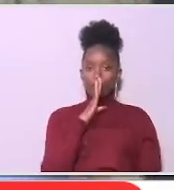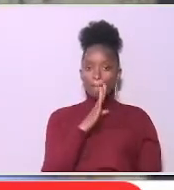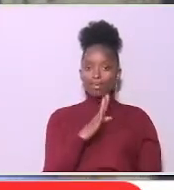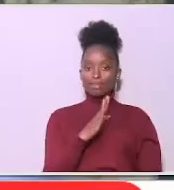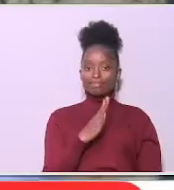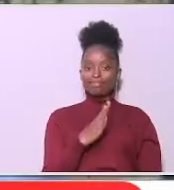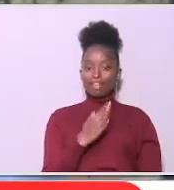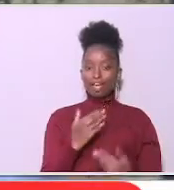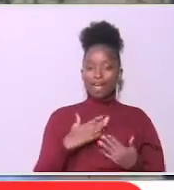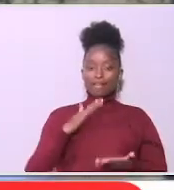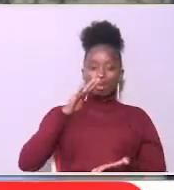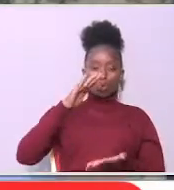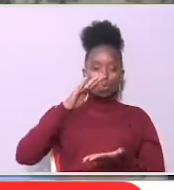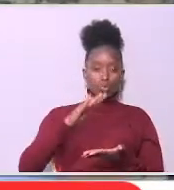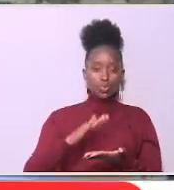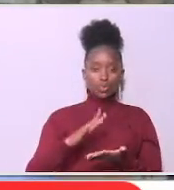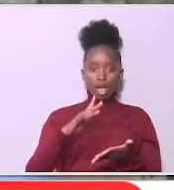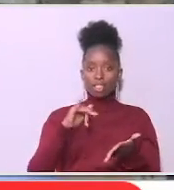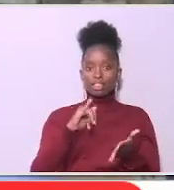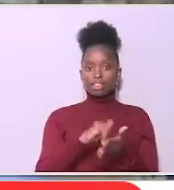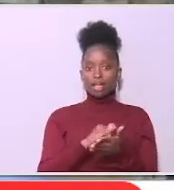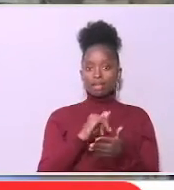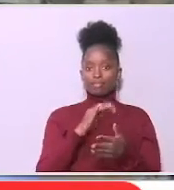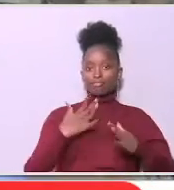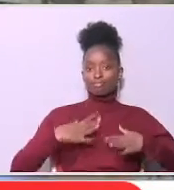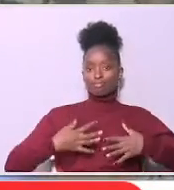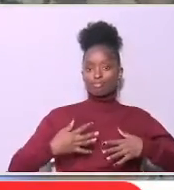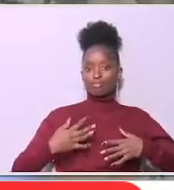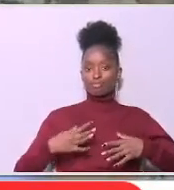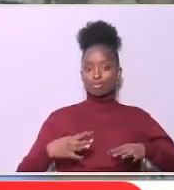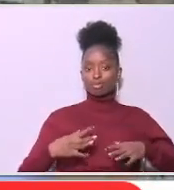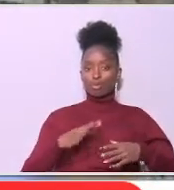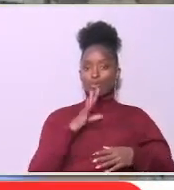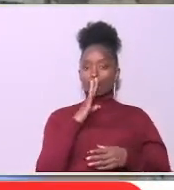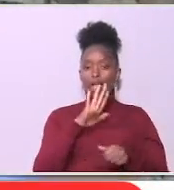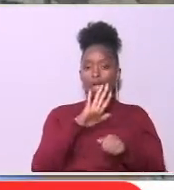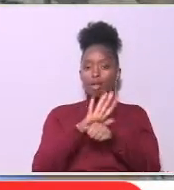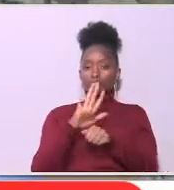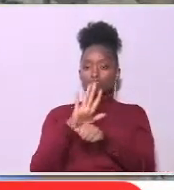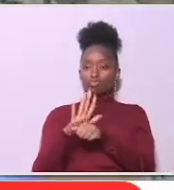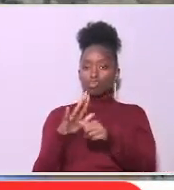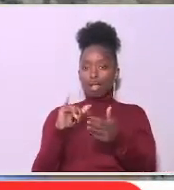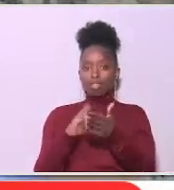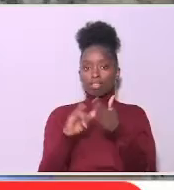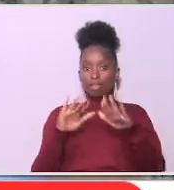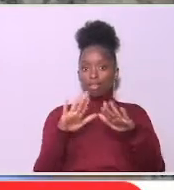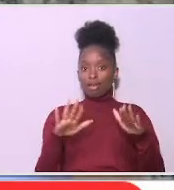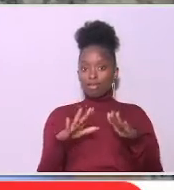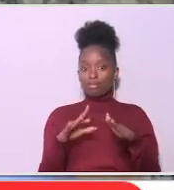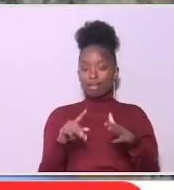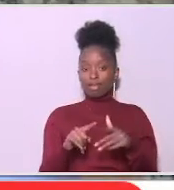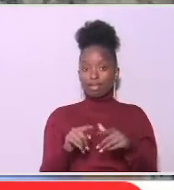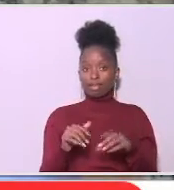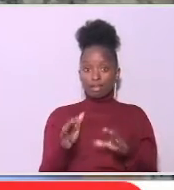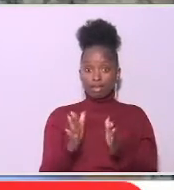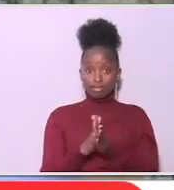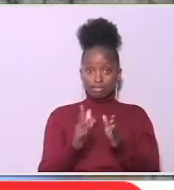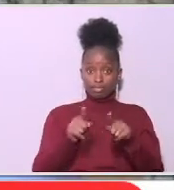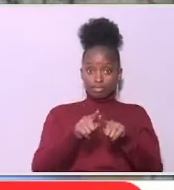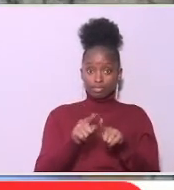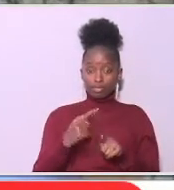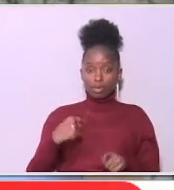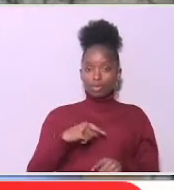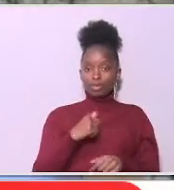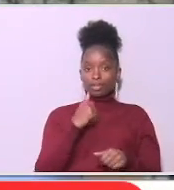imepunguza ile congestion katika hospitali yetu kubwa ya Cheptais, na pia tutaweza kuhudumia